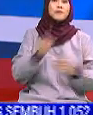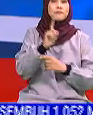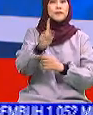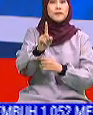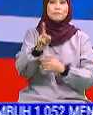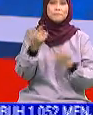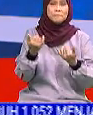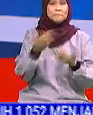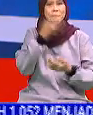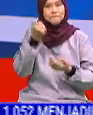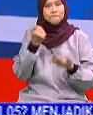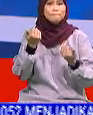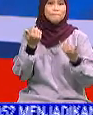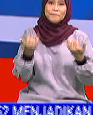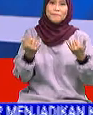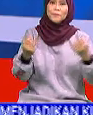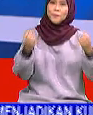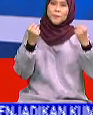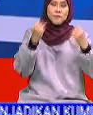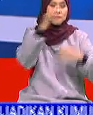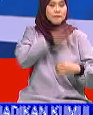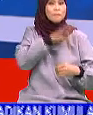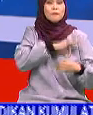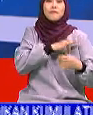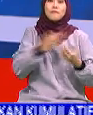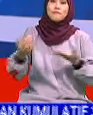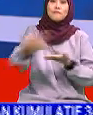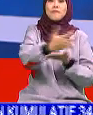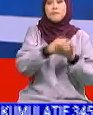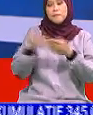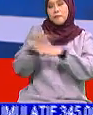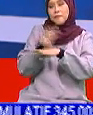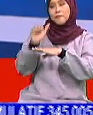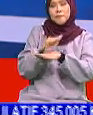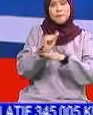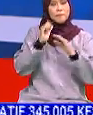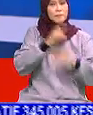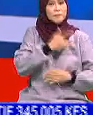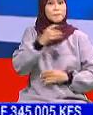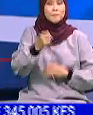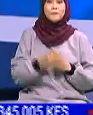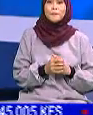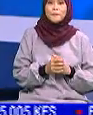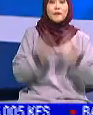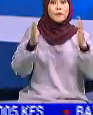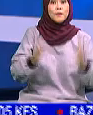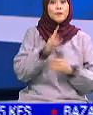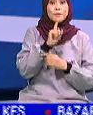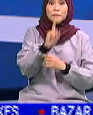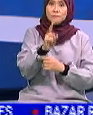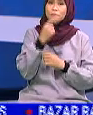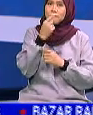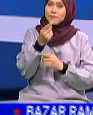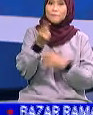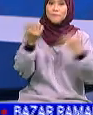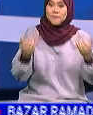perkataan pada bulan Ramadan Bagaimana Khan lagi ketaqwaan serta memperbanyak amalan sholeh rumah Islam cute disaranin mengidolakan